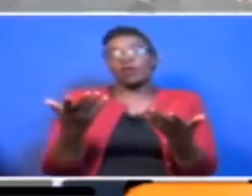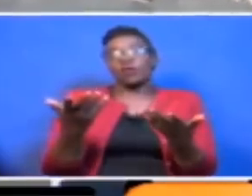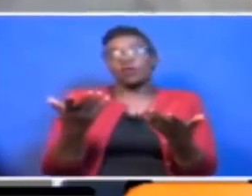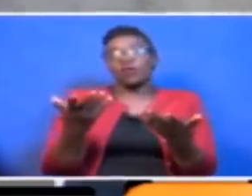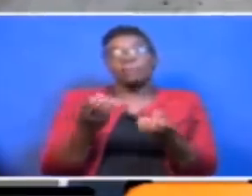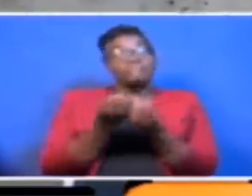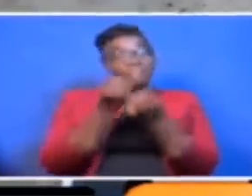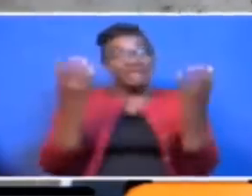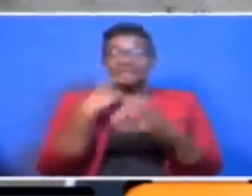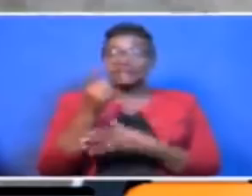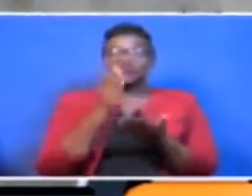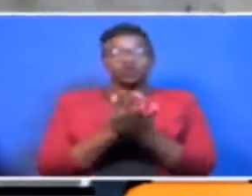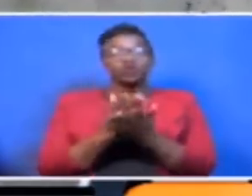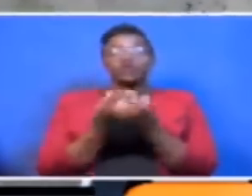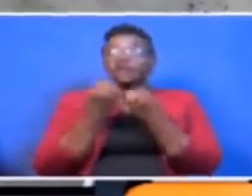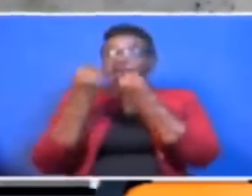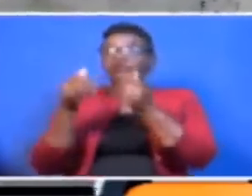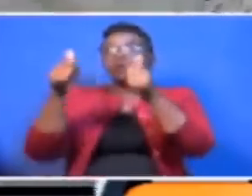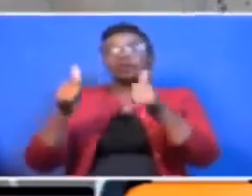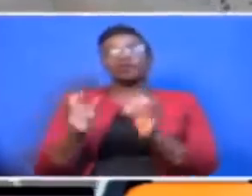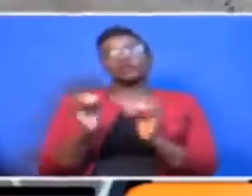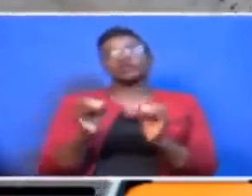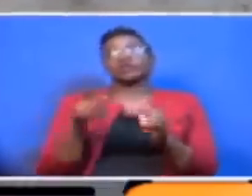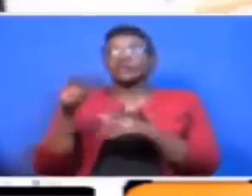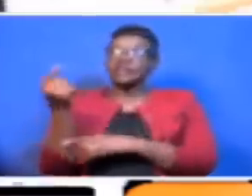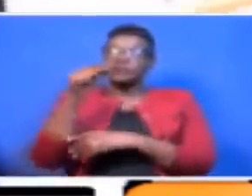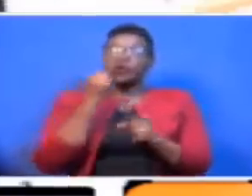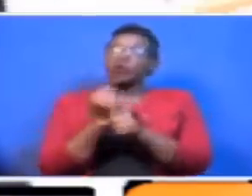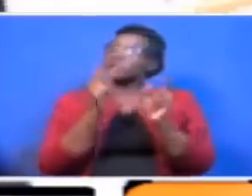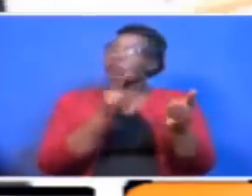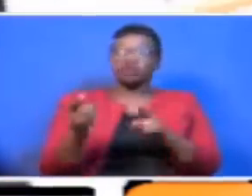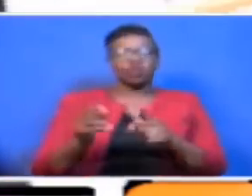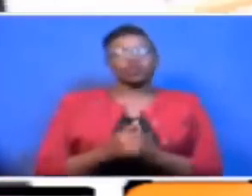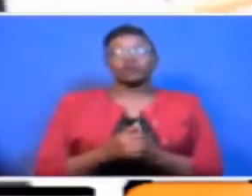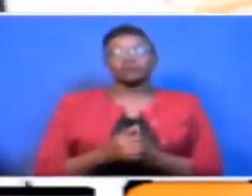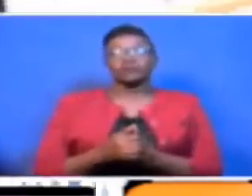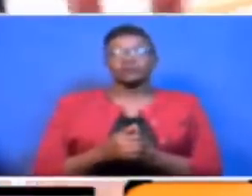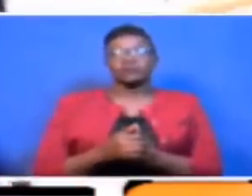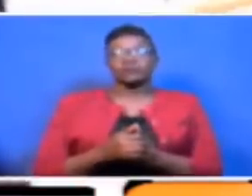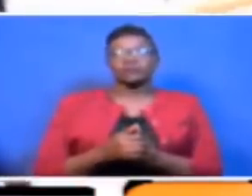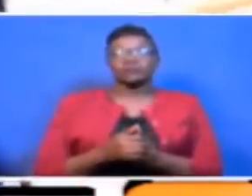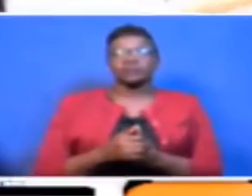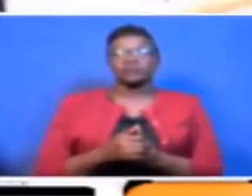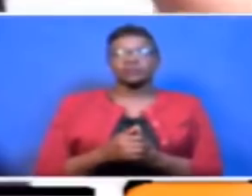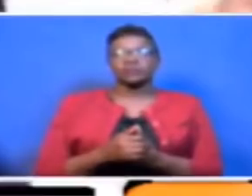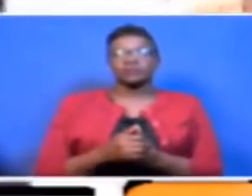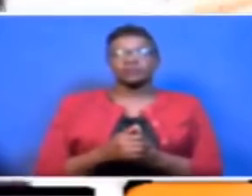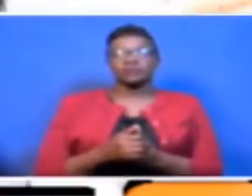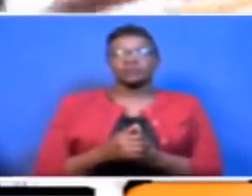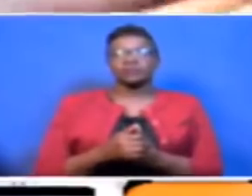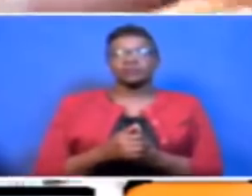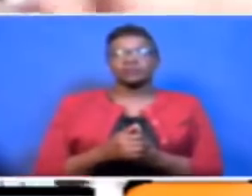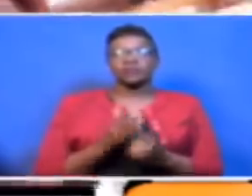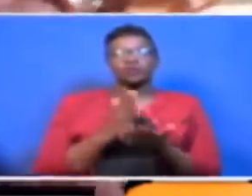Wengi wanadai hawakujulishwa na walifika kazini kama ilivyo ada. We hope Nairobi River will accommodate the Kenyans who are going to suffer because of